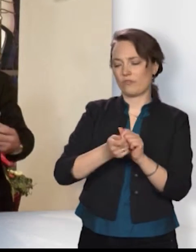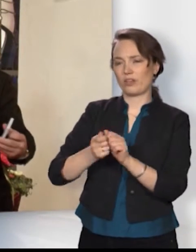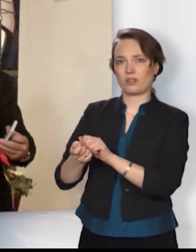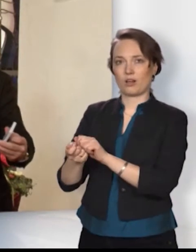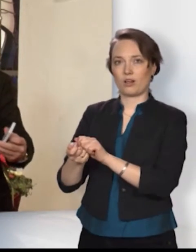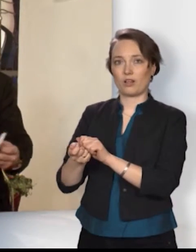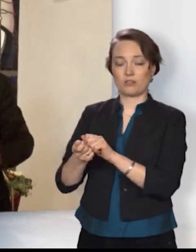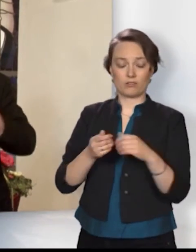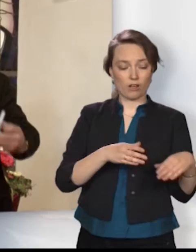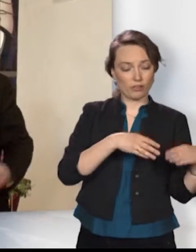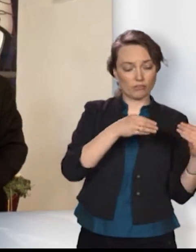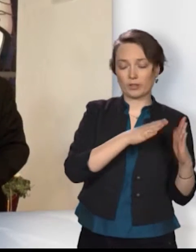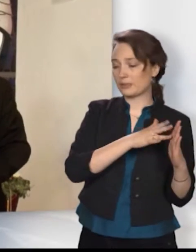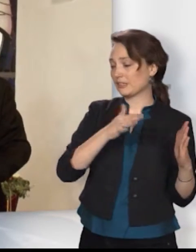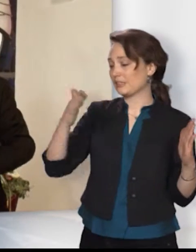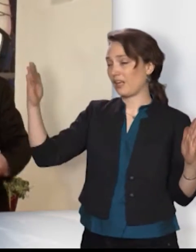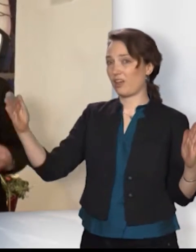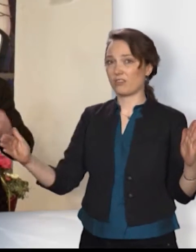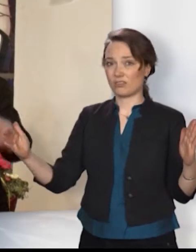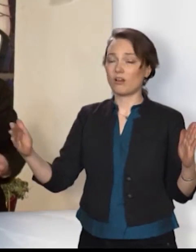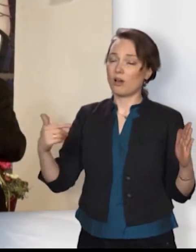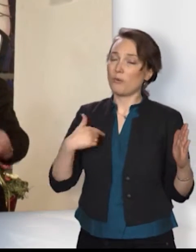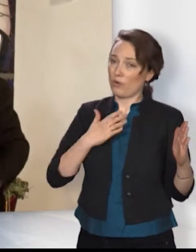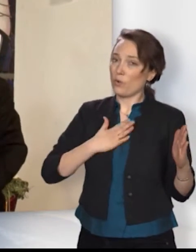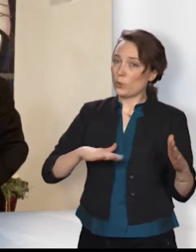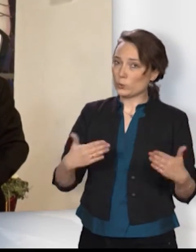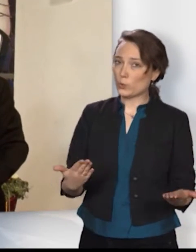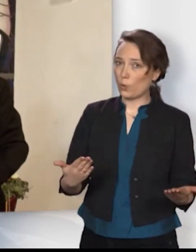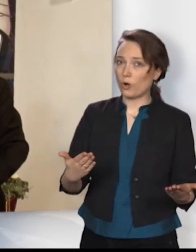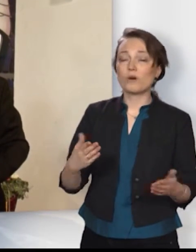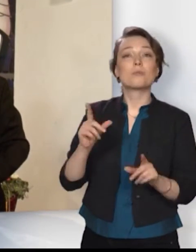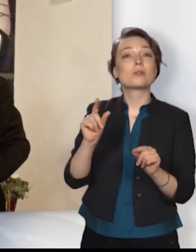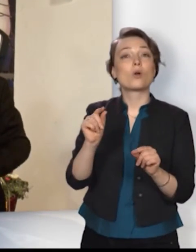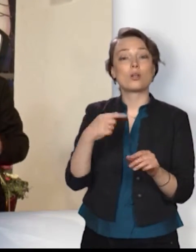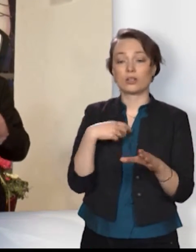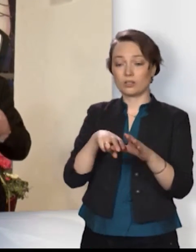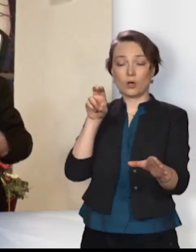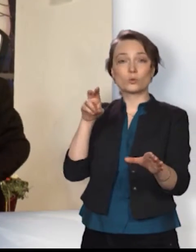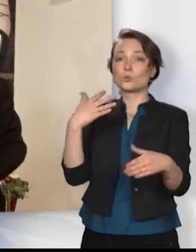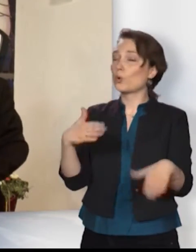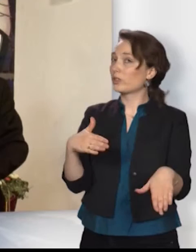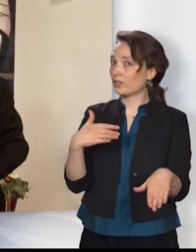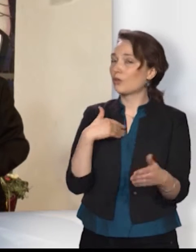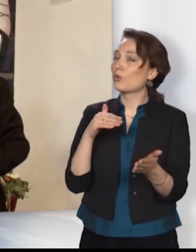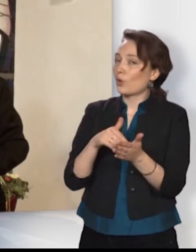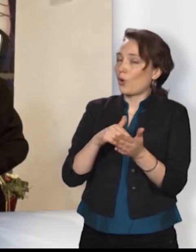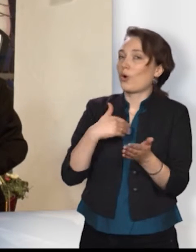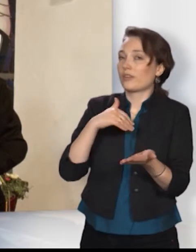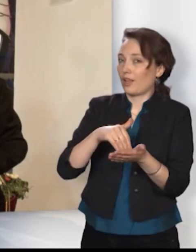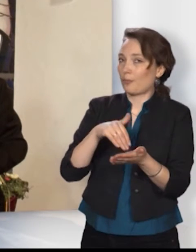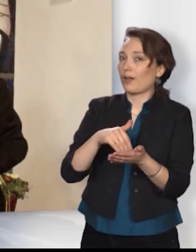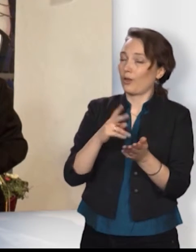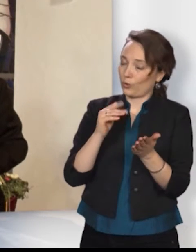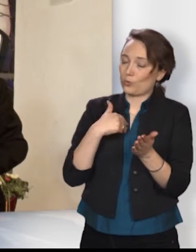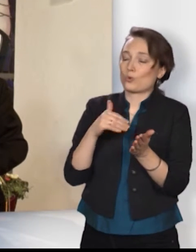Denn das heißt doch zunächst einmal, ich bin noch nicht draußen, ich spiele noch mit, ich spiele noch eine Rolle. Ich bin noch dabei, ich habe immer wieder neue